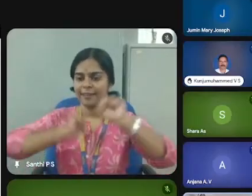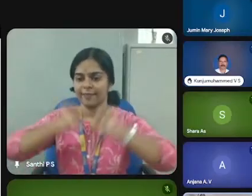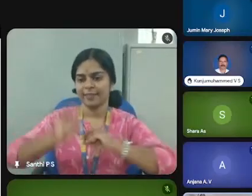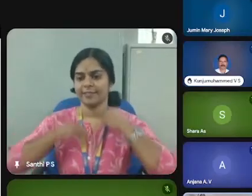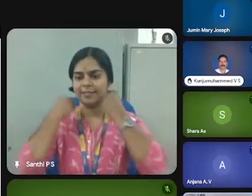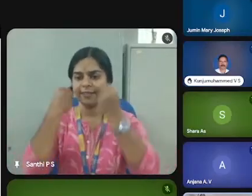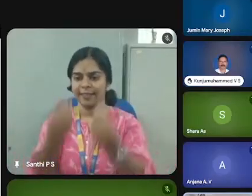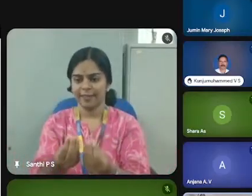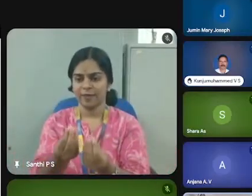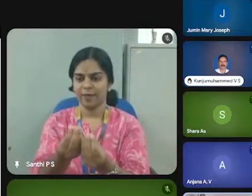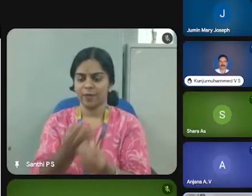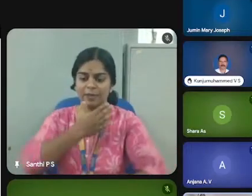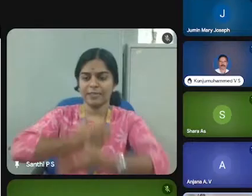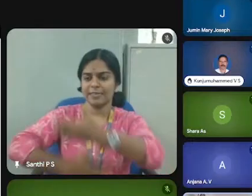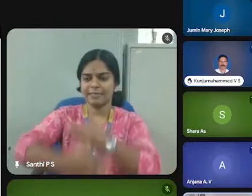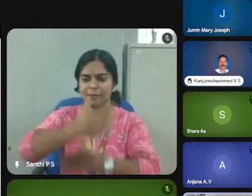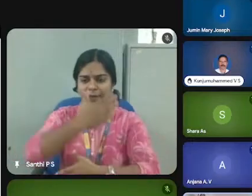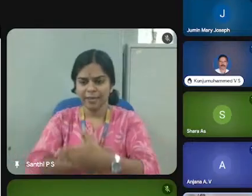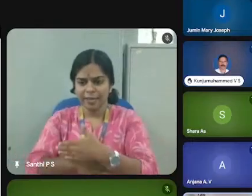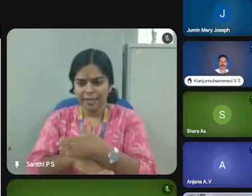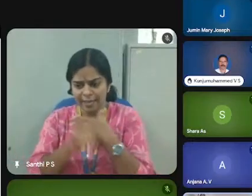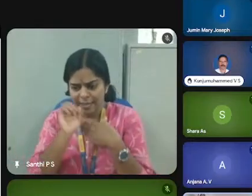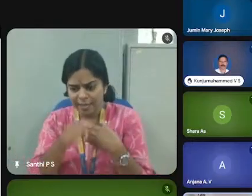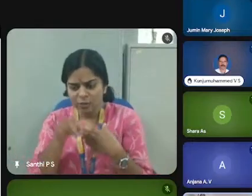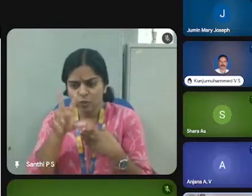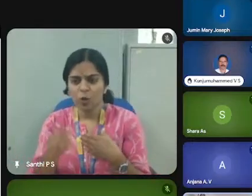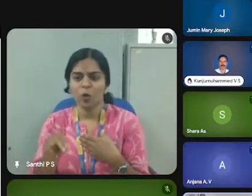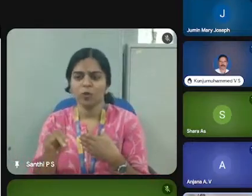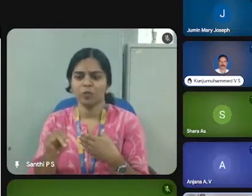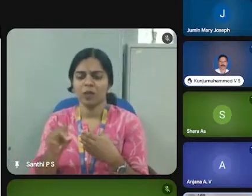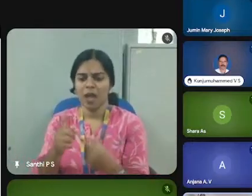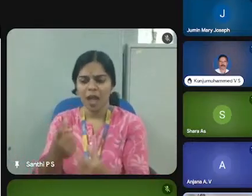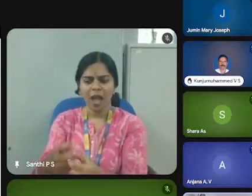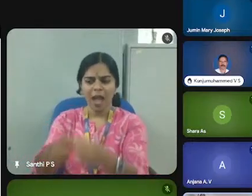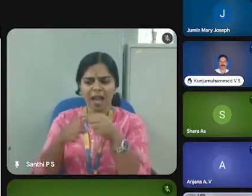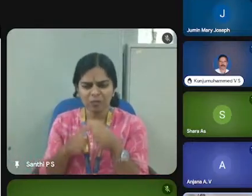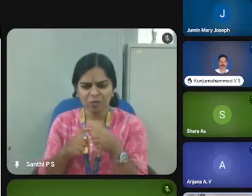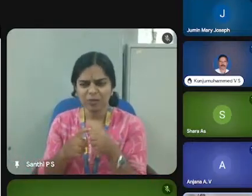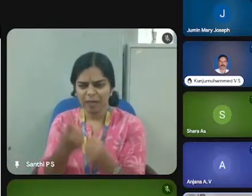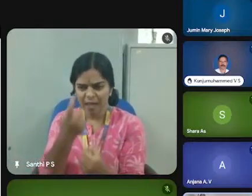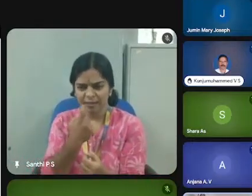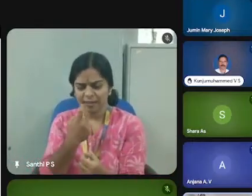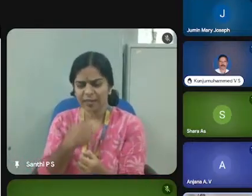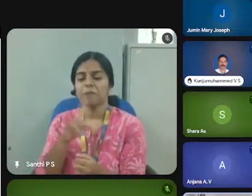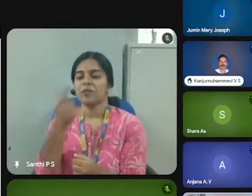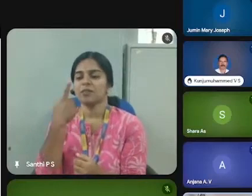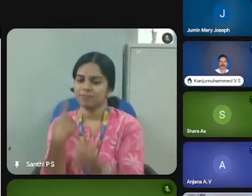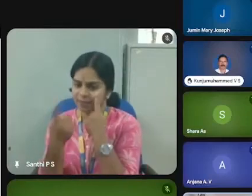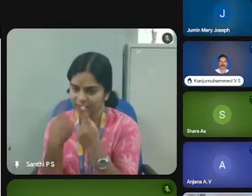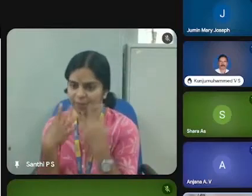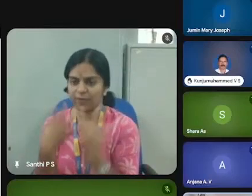അത് ആണോ എന്ന് ചോദിച്ചാൽ നമ്മൾ അസസ്മെന്റ് ചെയ്താൽ നമുക്ക് അറിയാൻ പറ്റും. സോ അതല്ലാതെ